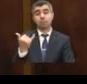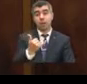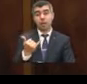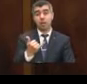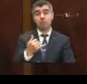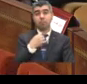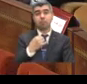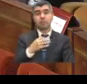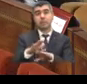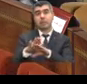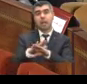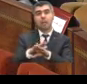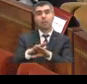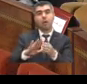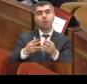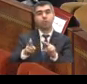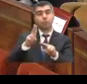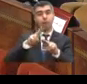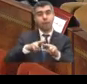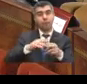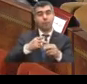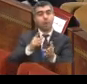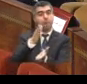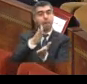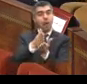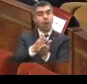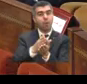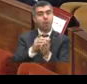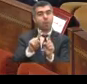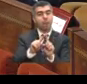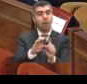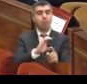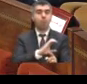السياسي يجب أن تكون مقرونة بالمصداقية